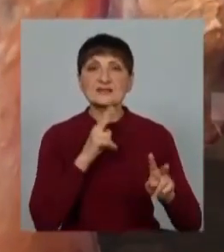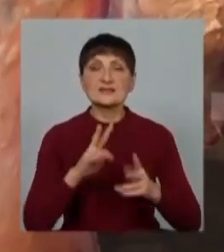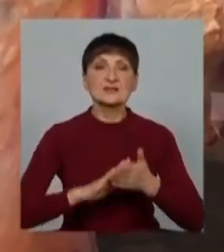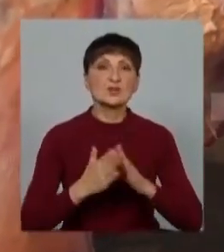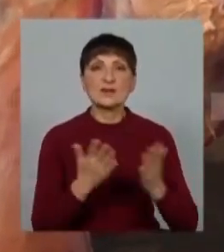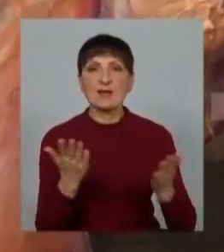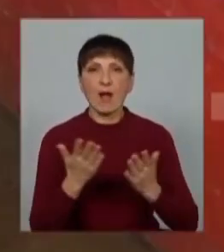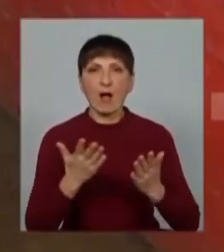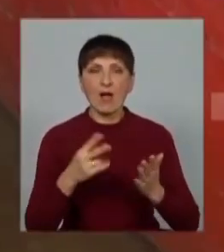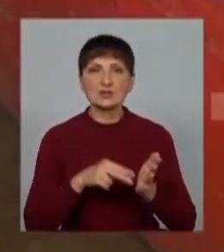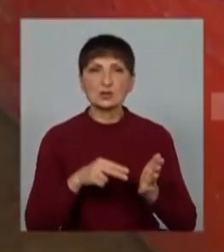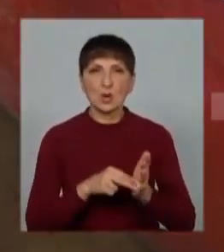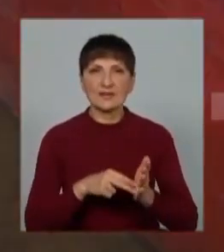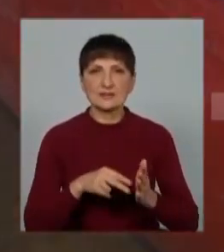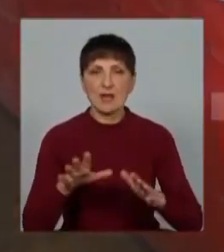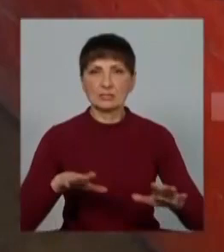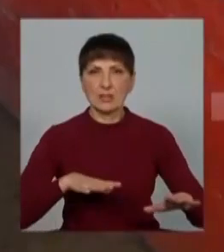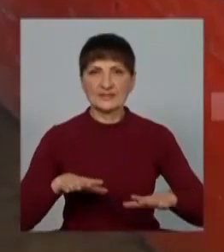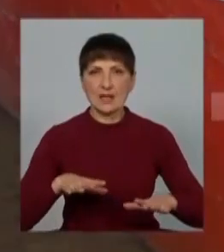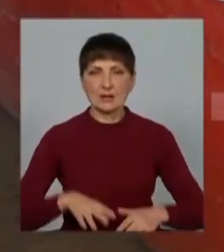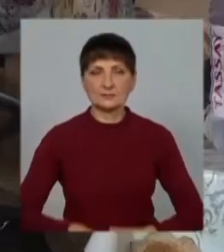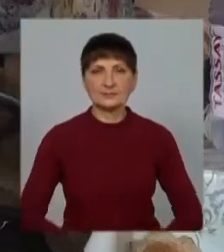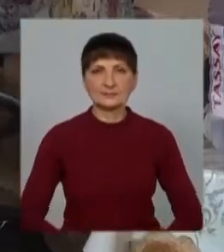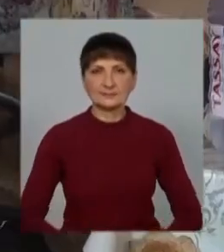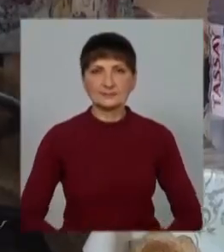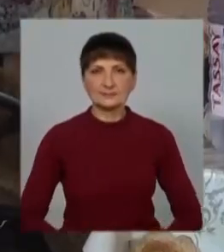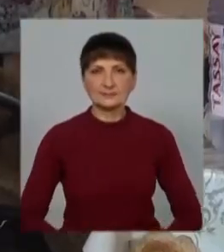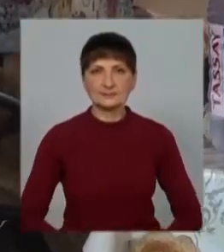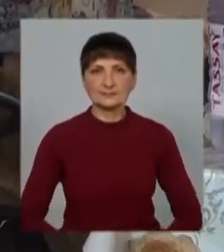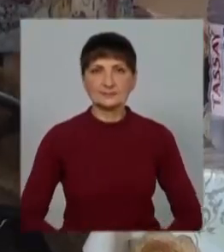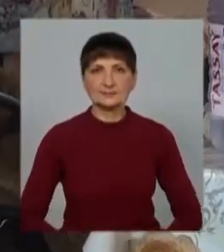ситуацией на рынке. Айнурфина Рикпаева, Сагындык Нарыков, телеканал Алматы.